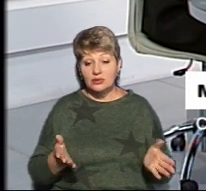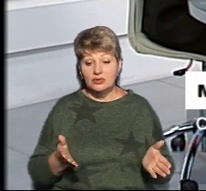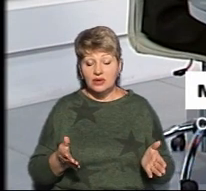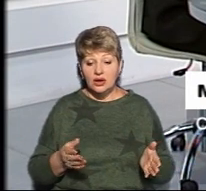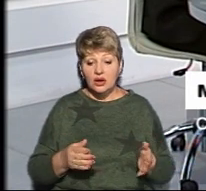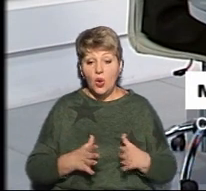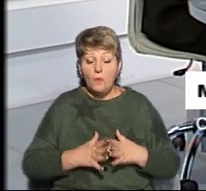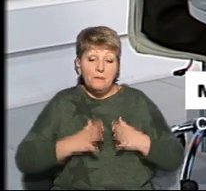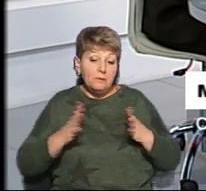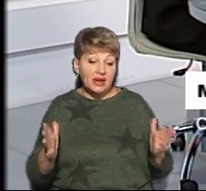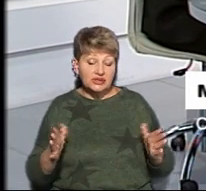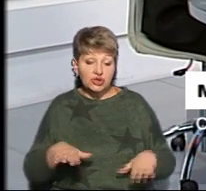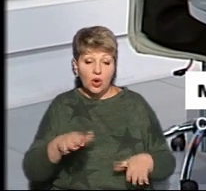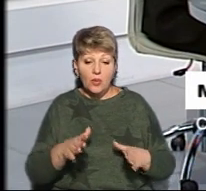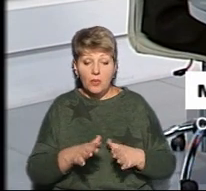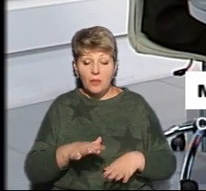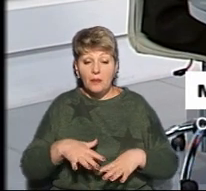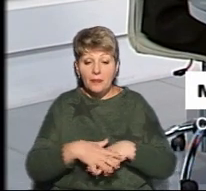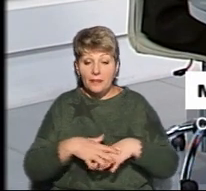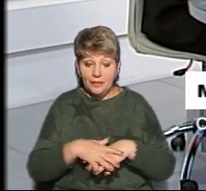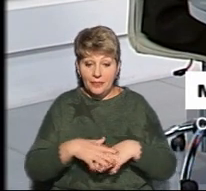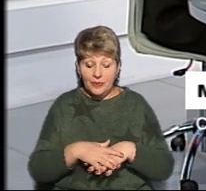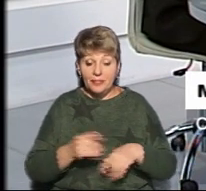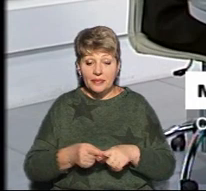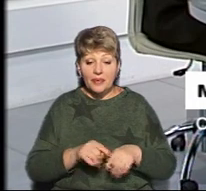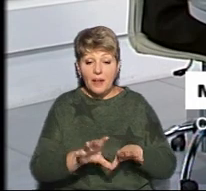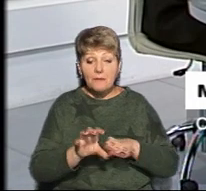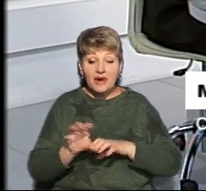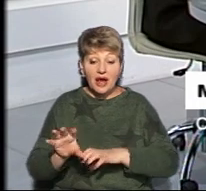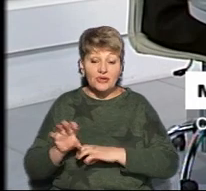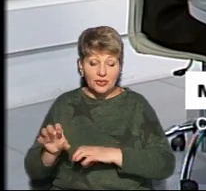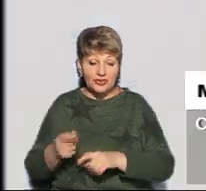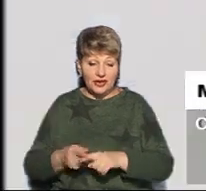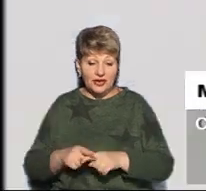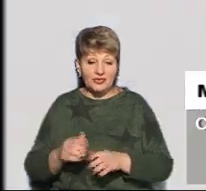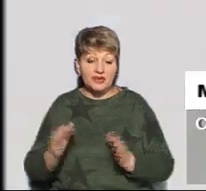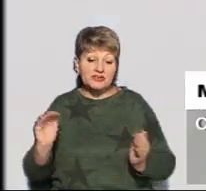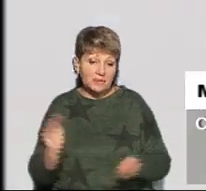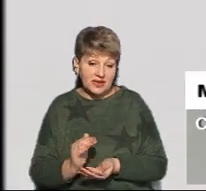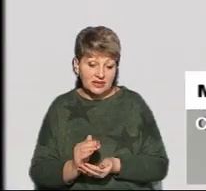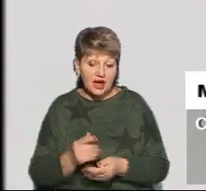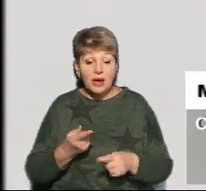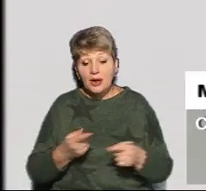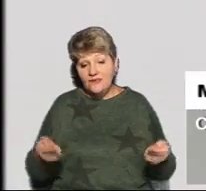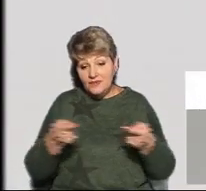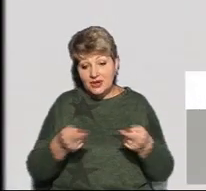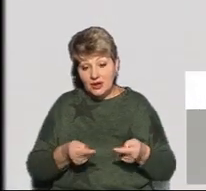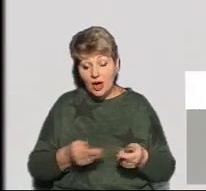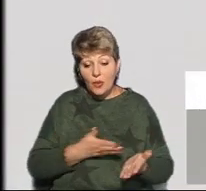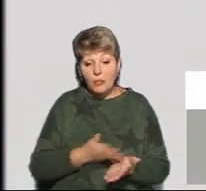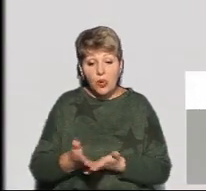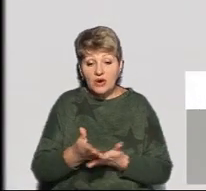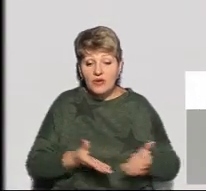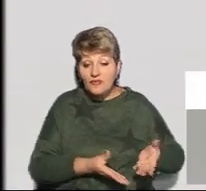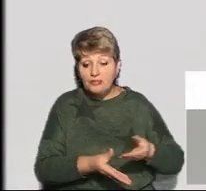з більшою масою планетарною, воно притягує тіло з меншою планетарною масою. І, відповідно, політична вага,